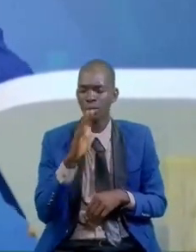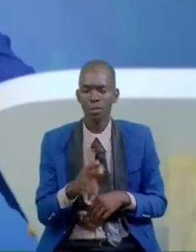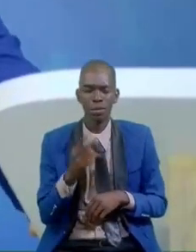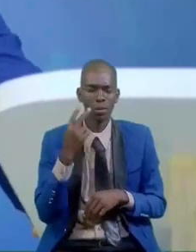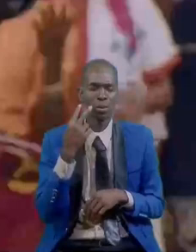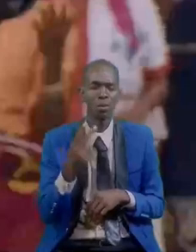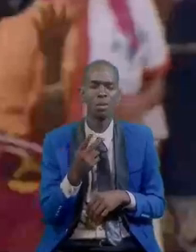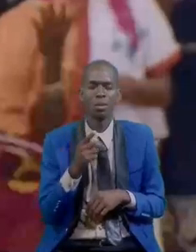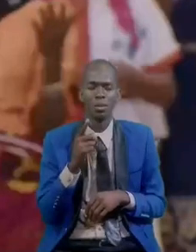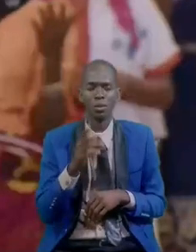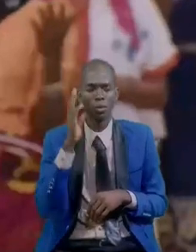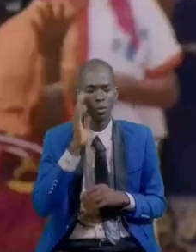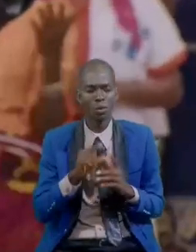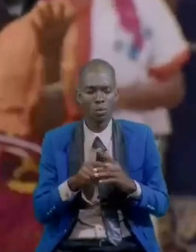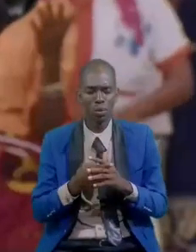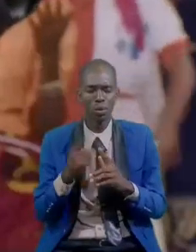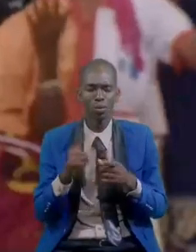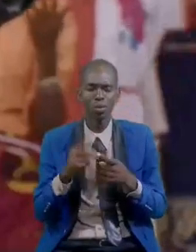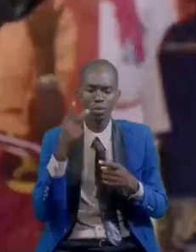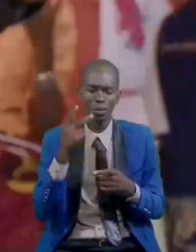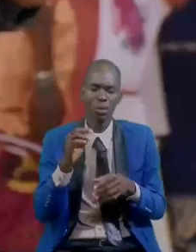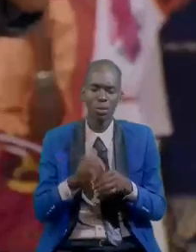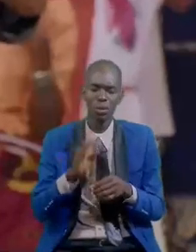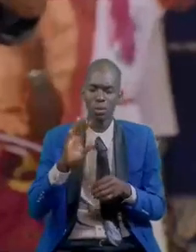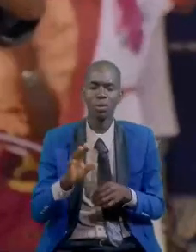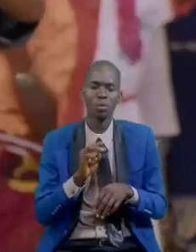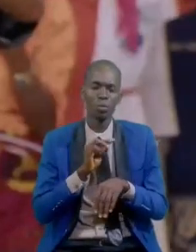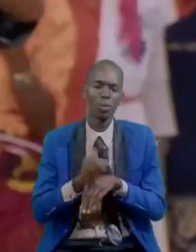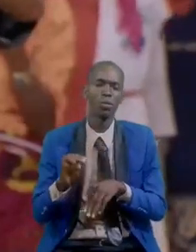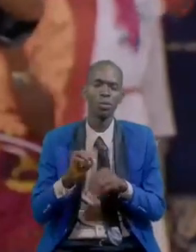vues, tu commenceras à les voir dans ton ministère.